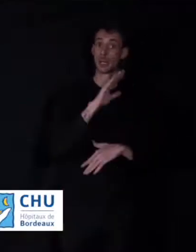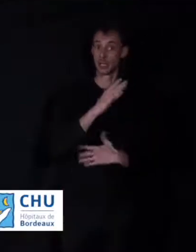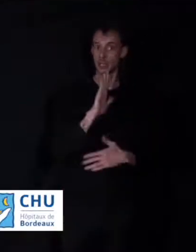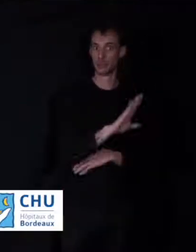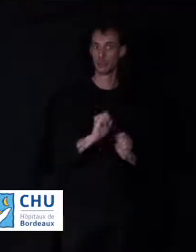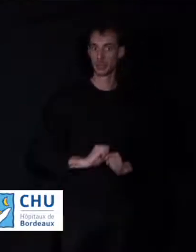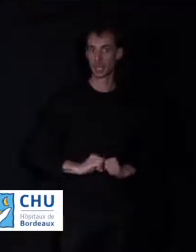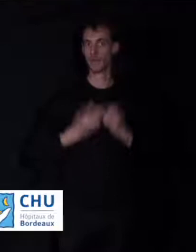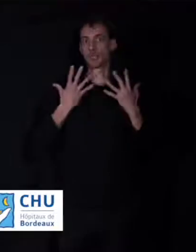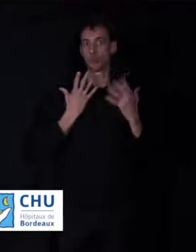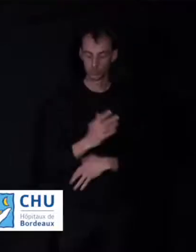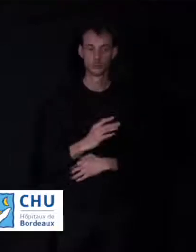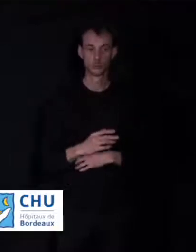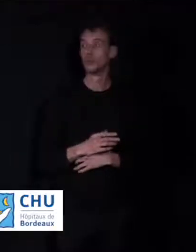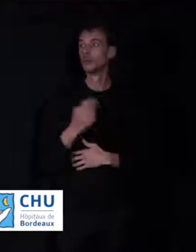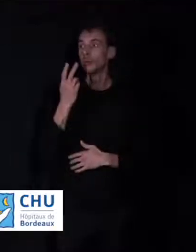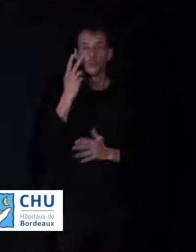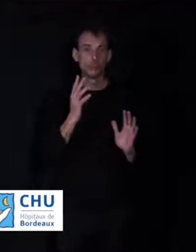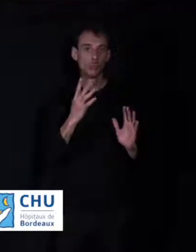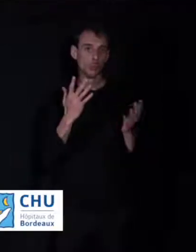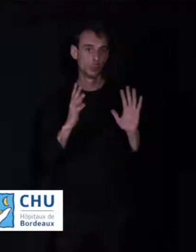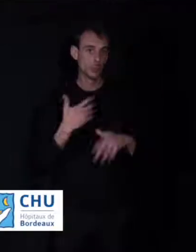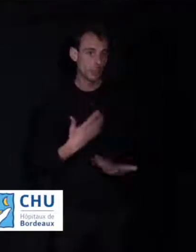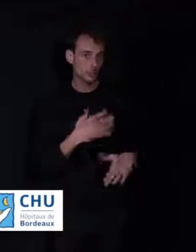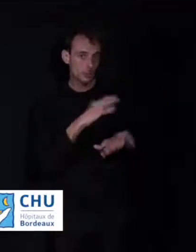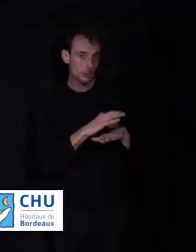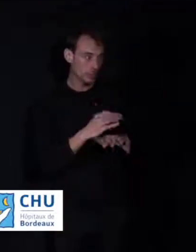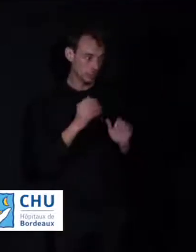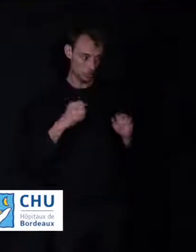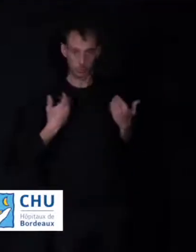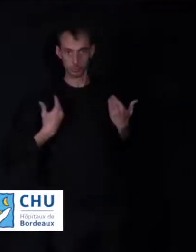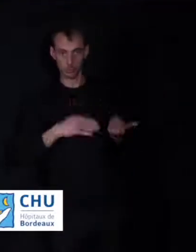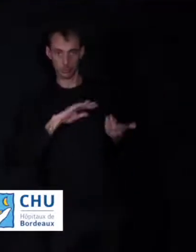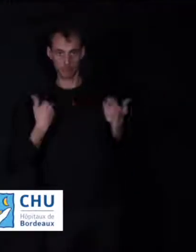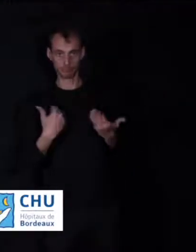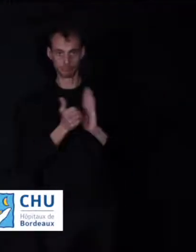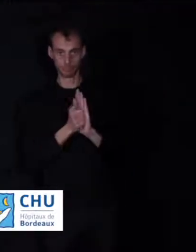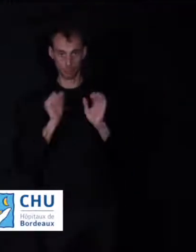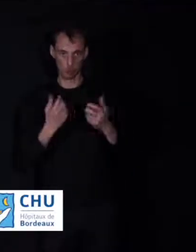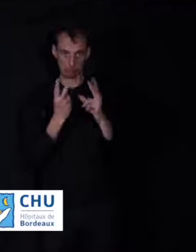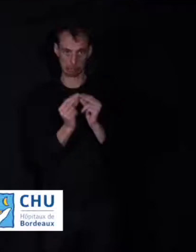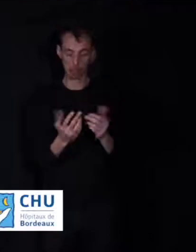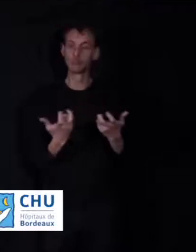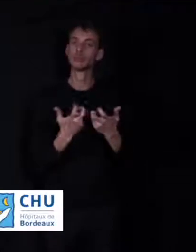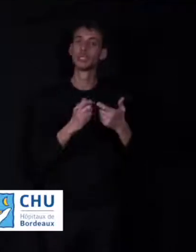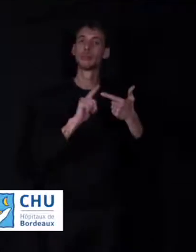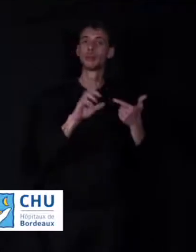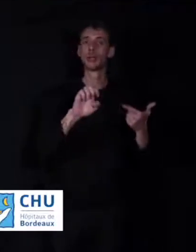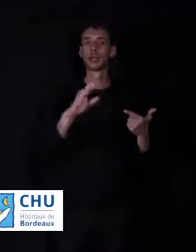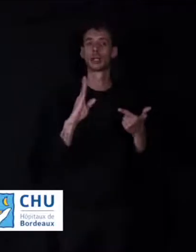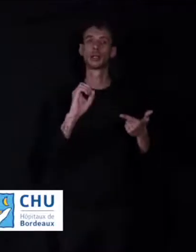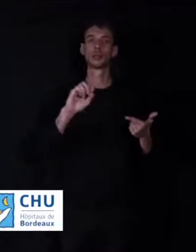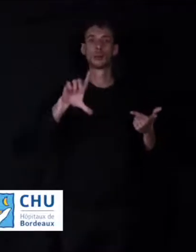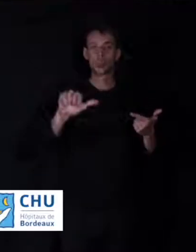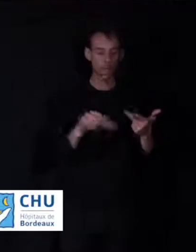maladies que nous voyons ou que nous avons appréhendées. Tout d'abord, Ebola, et plus largement les fièvres hémorragiques virales,